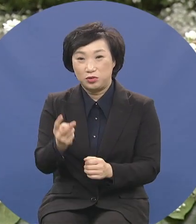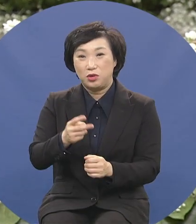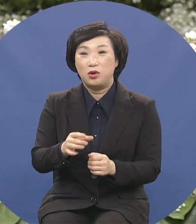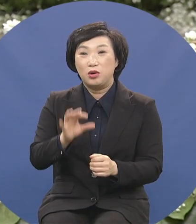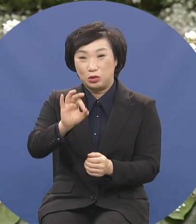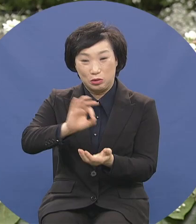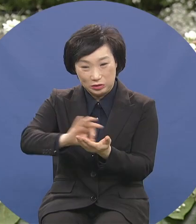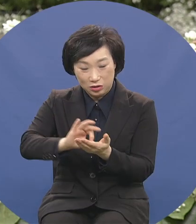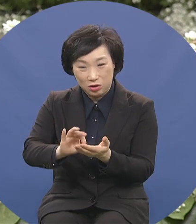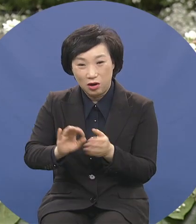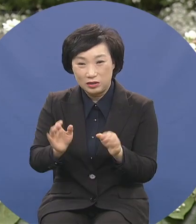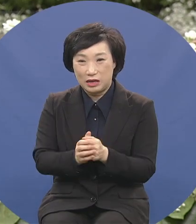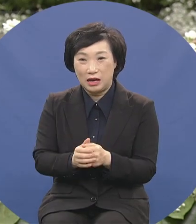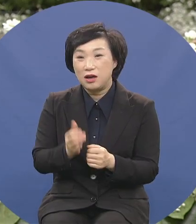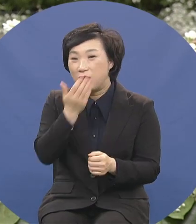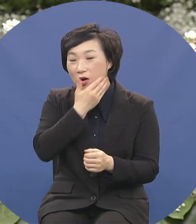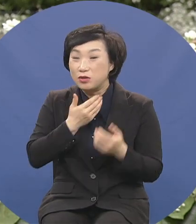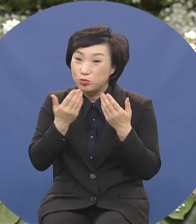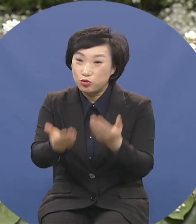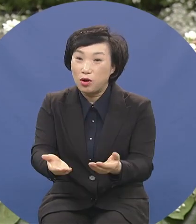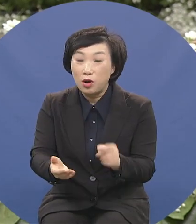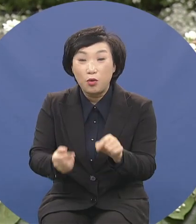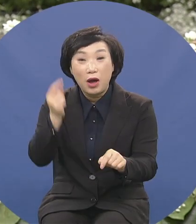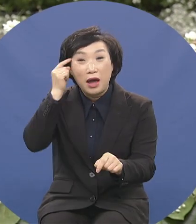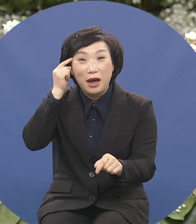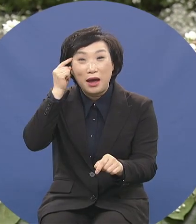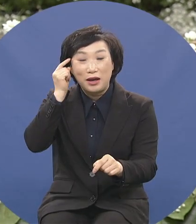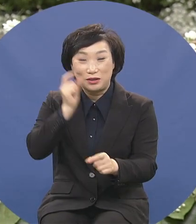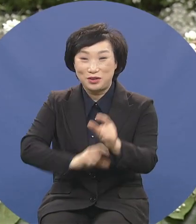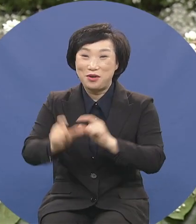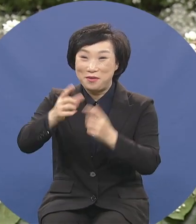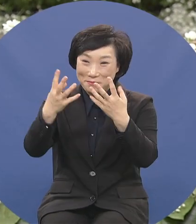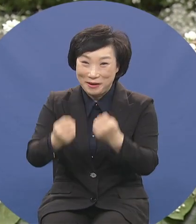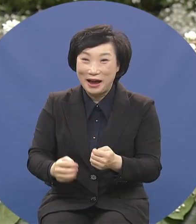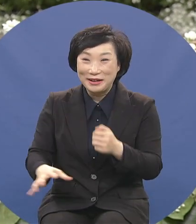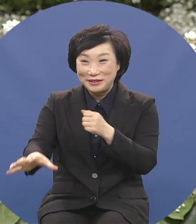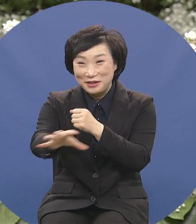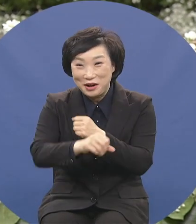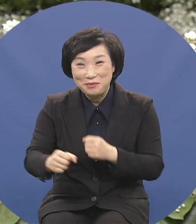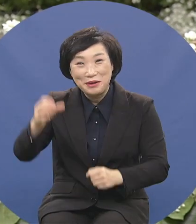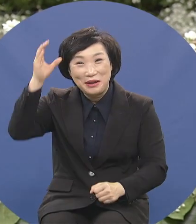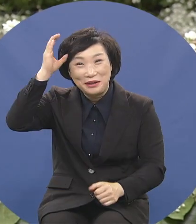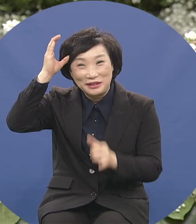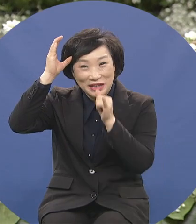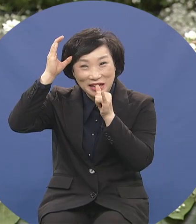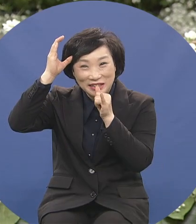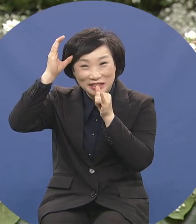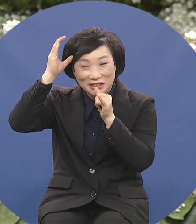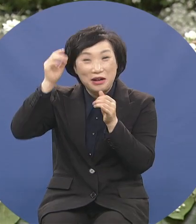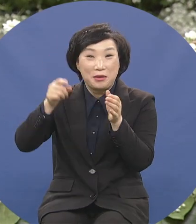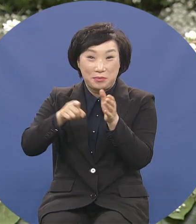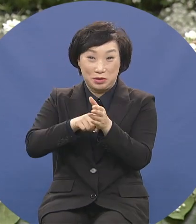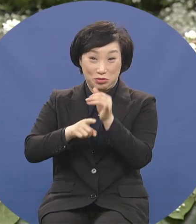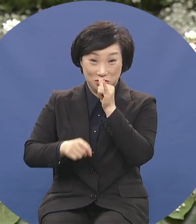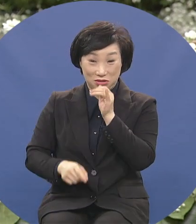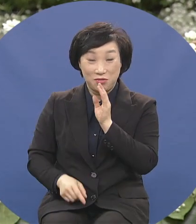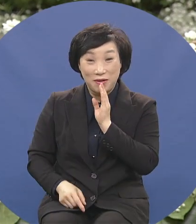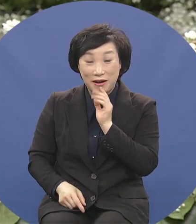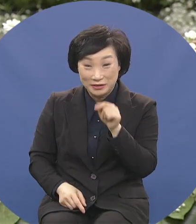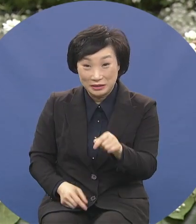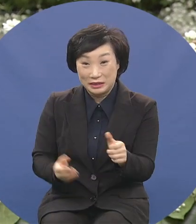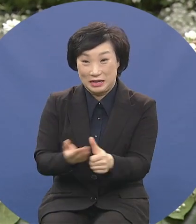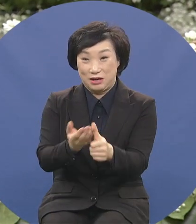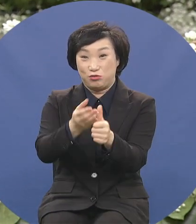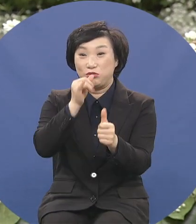투입해 걸음을 주고 왜 그보다 더 많은 것을 거둘 줄 믿고